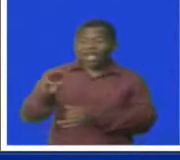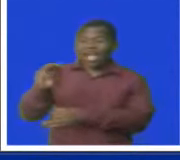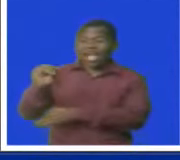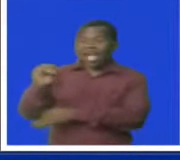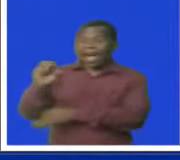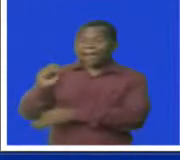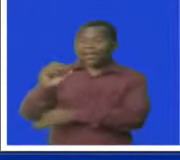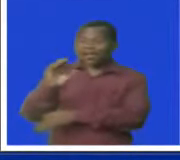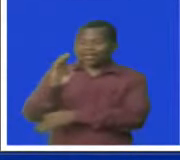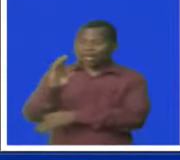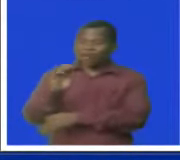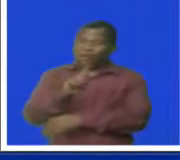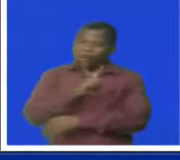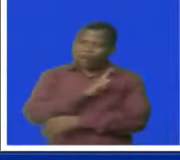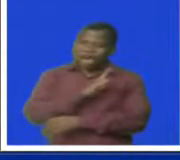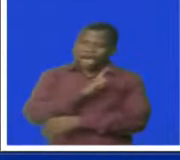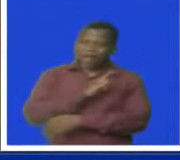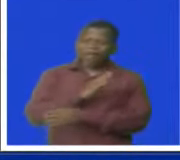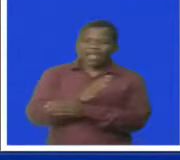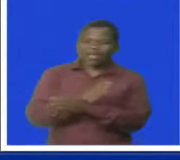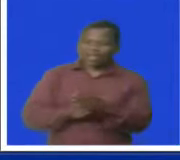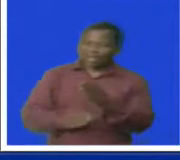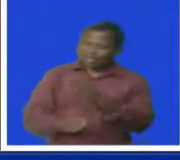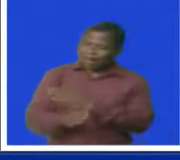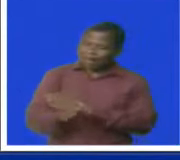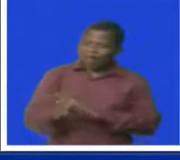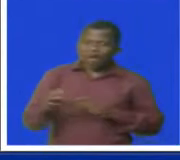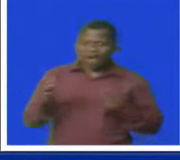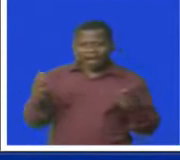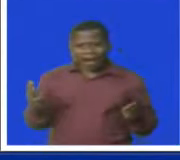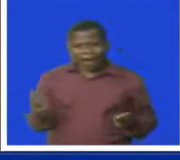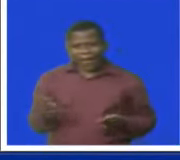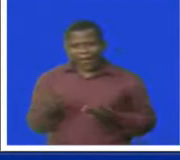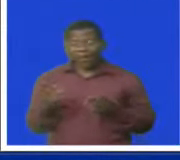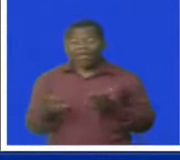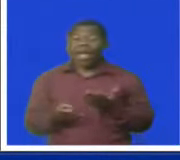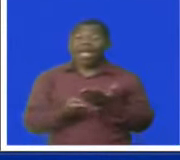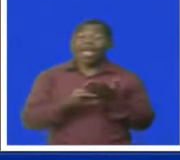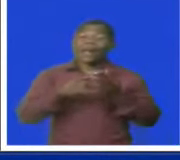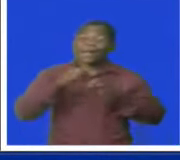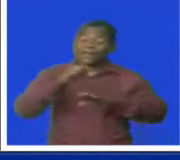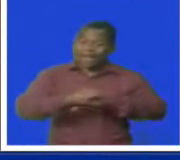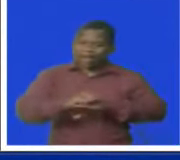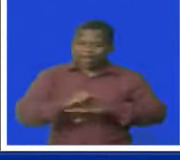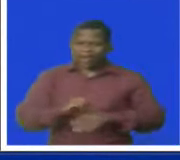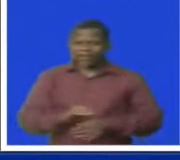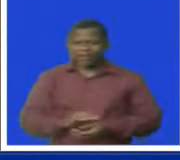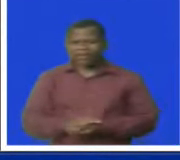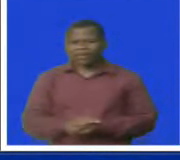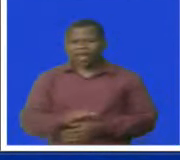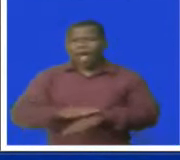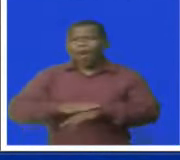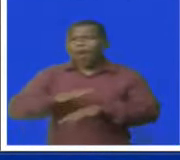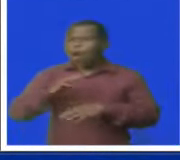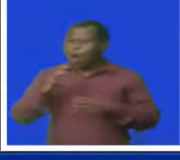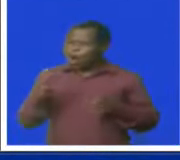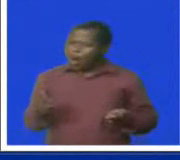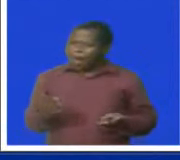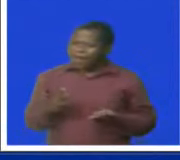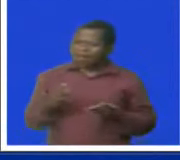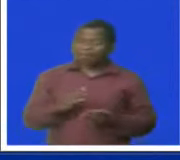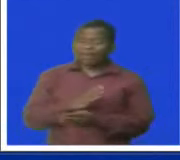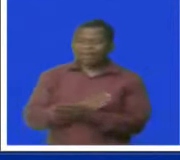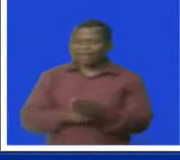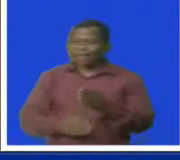labakhubatekile bayasalela ikakhulu labakubadeke ngengaboni noma inhlangano